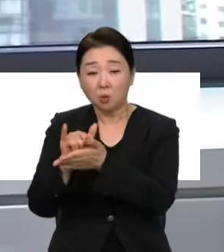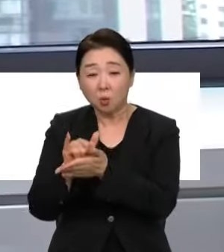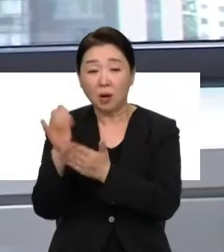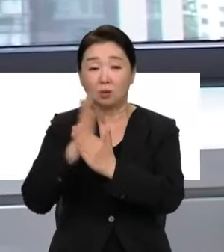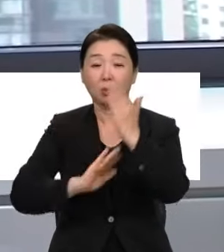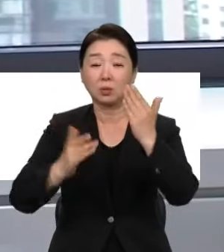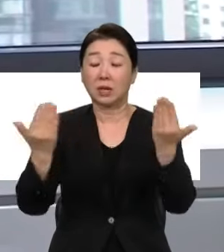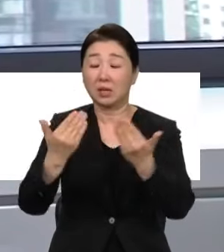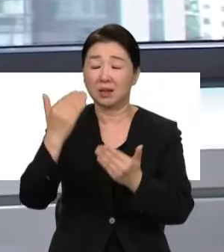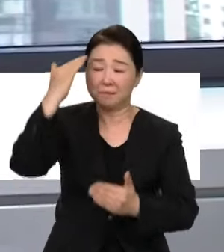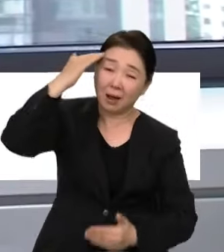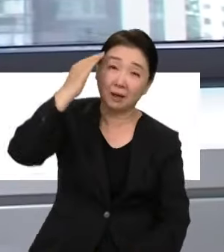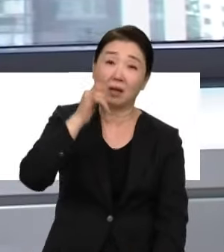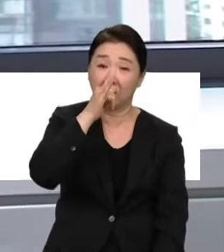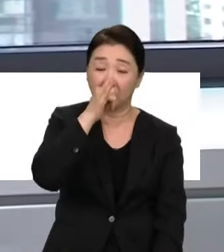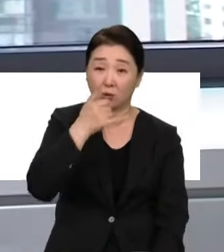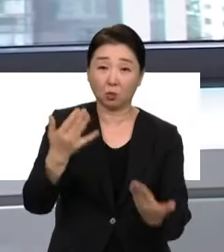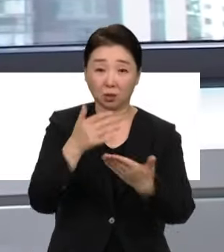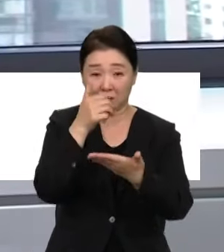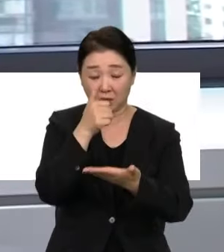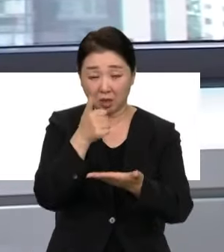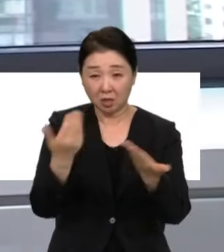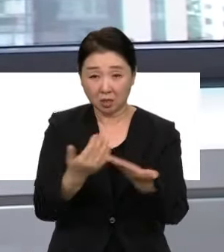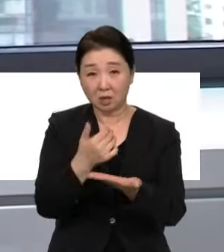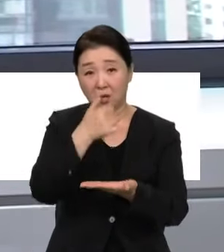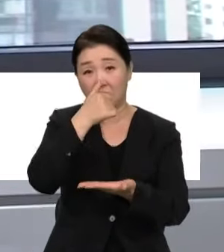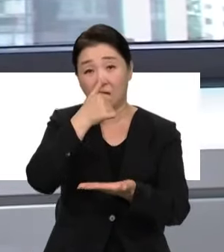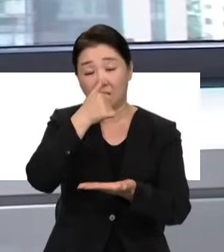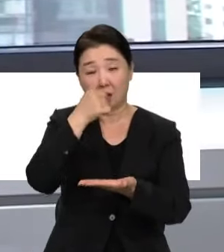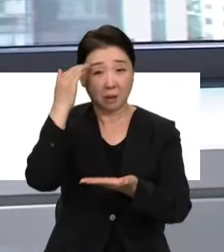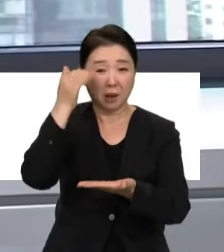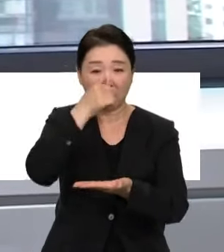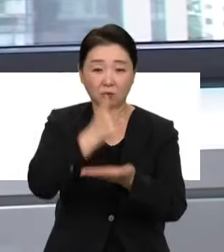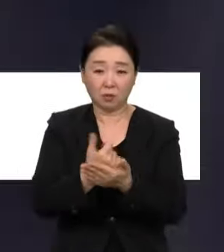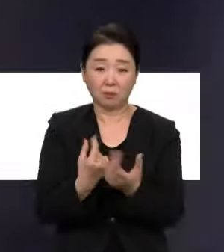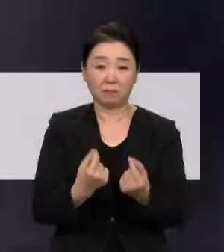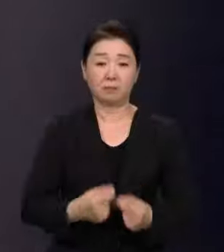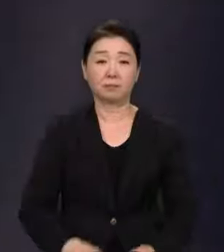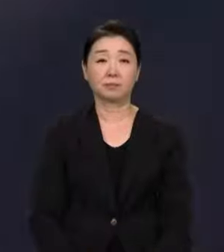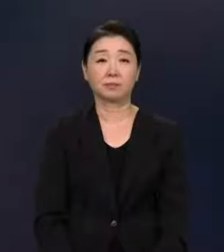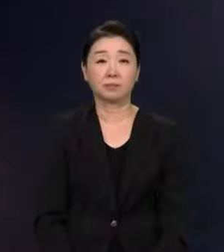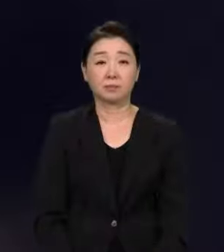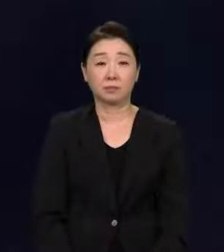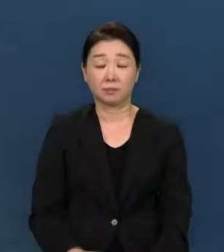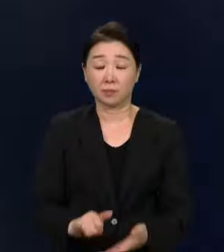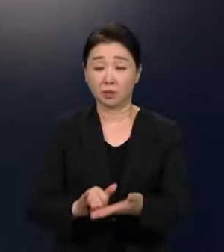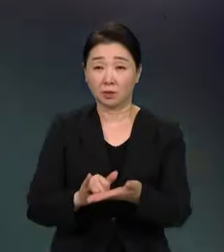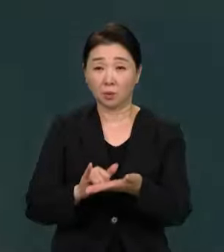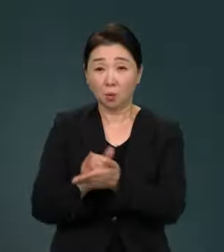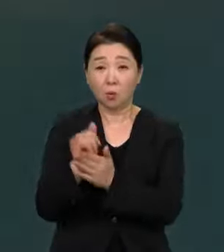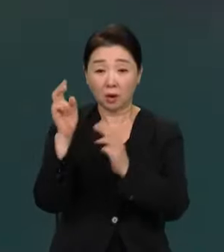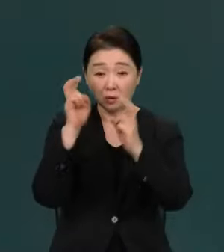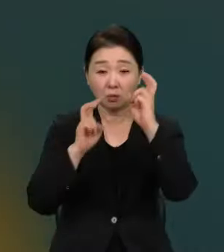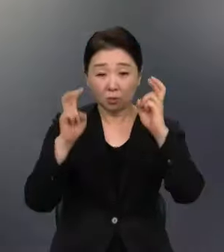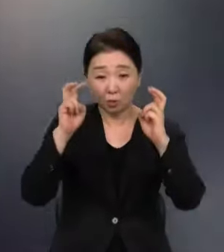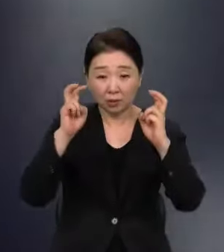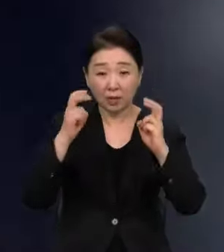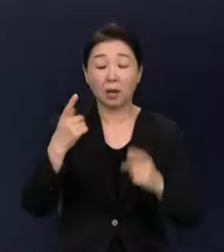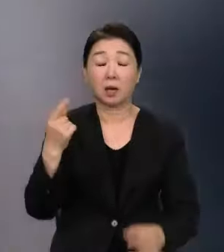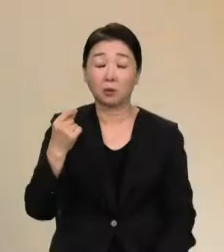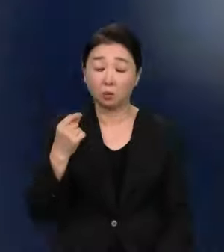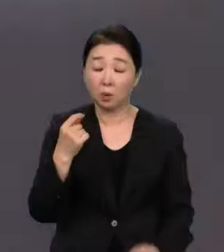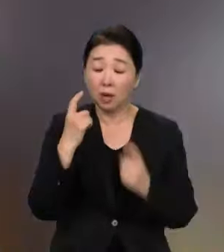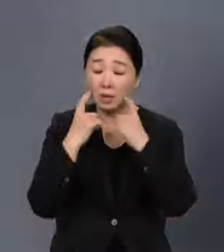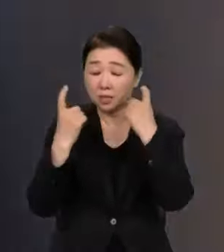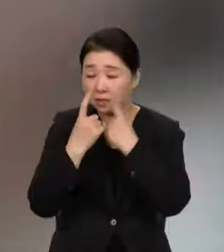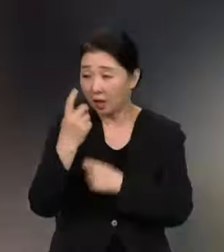한 거거든요. 그래서 업무 방해죄가 성립될 가능성이 충분히 있다 그렇게 보여집니다. 공항공사와 경찰은 사설 경호업체의 과잉